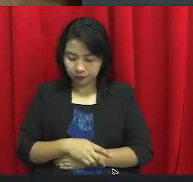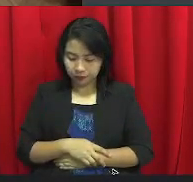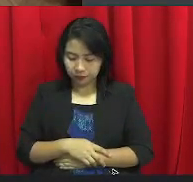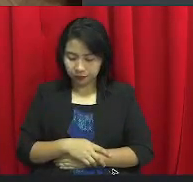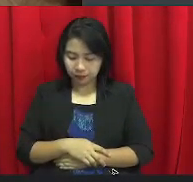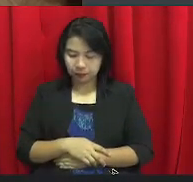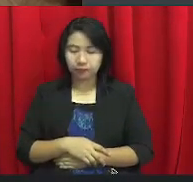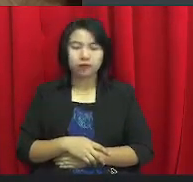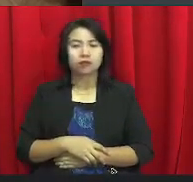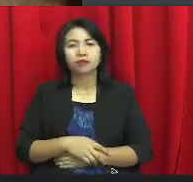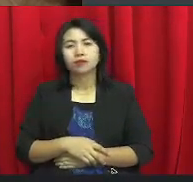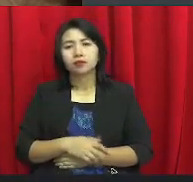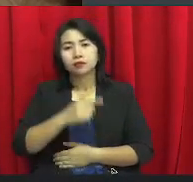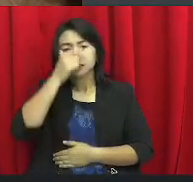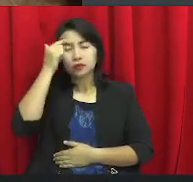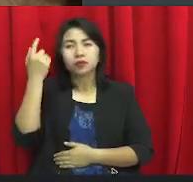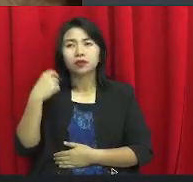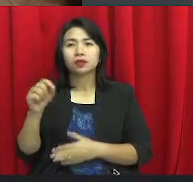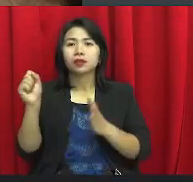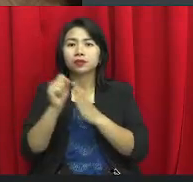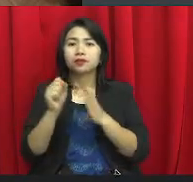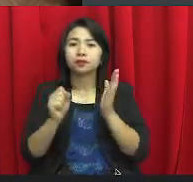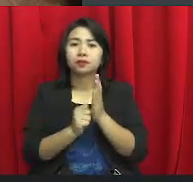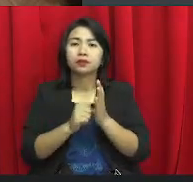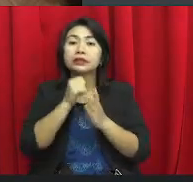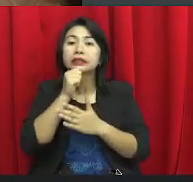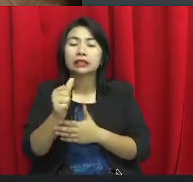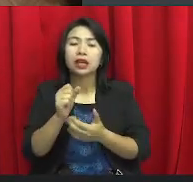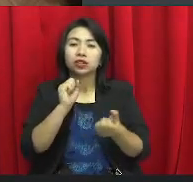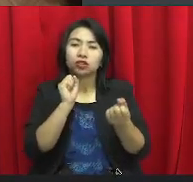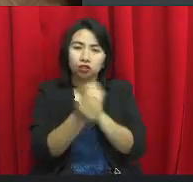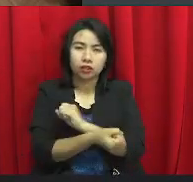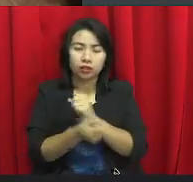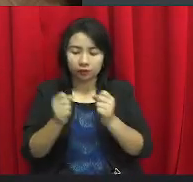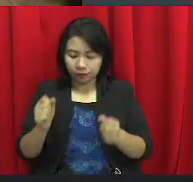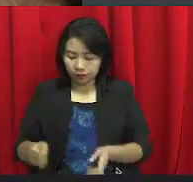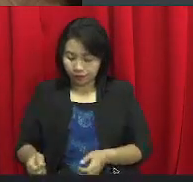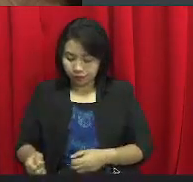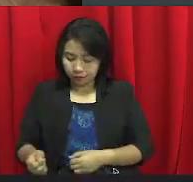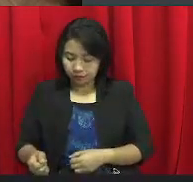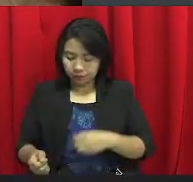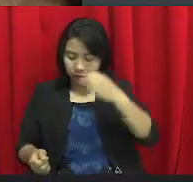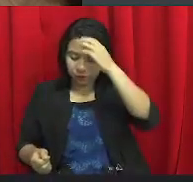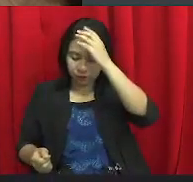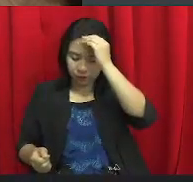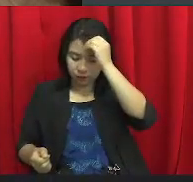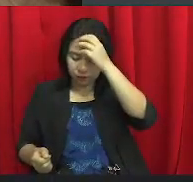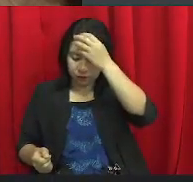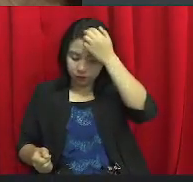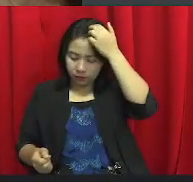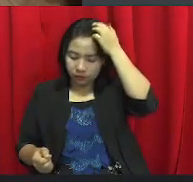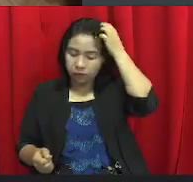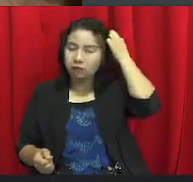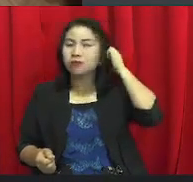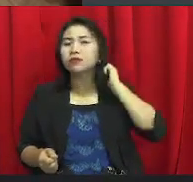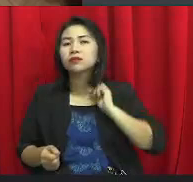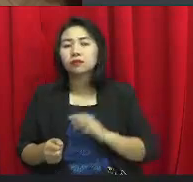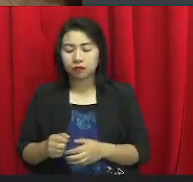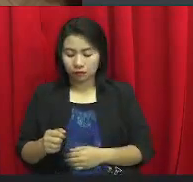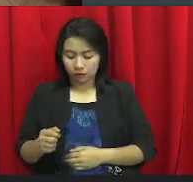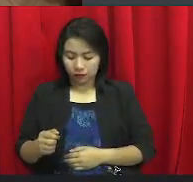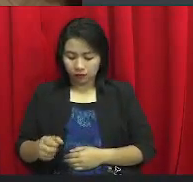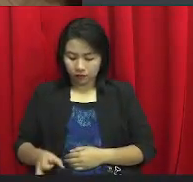nga po, yung standard hindi nababago. Okay? Hindi nag-wave,